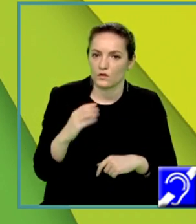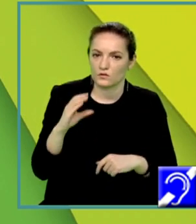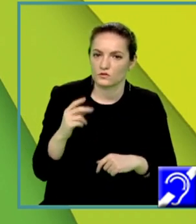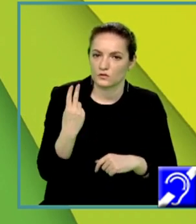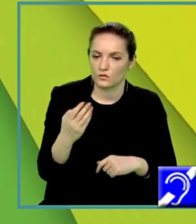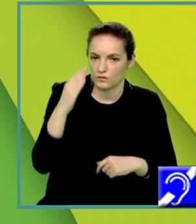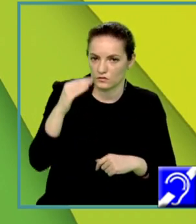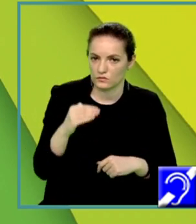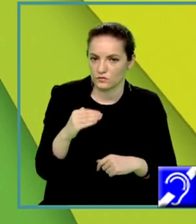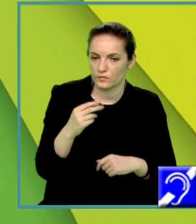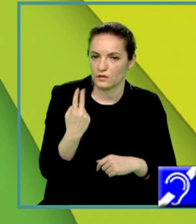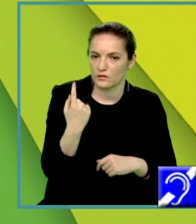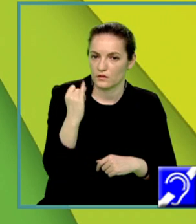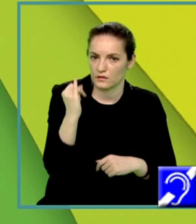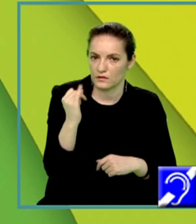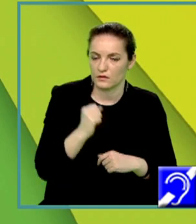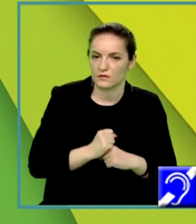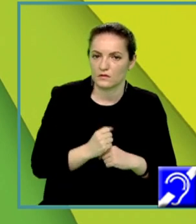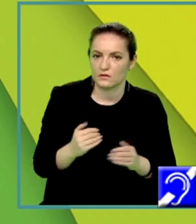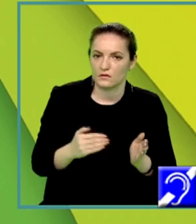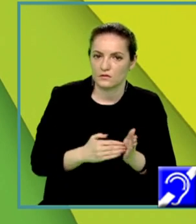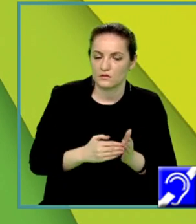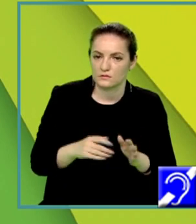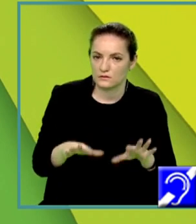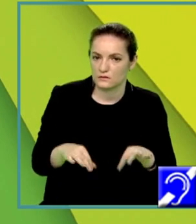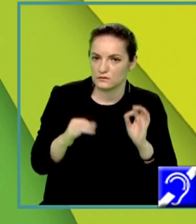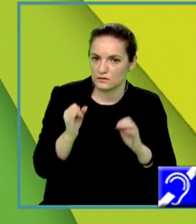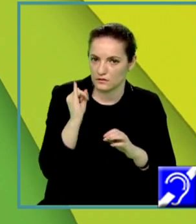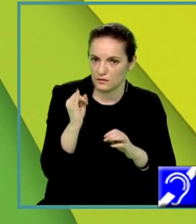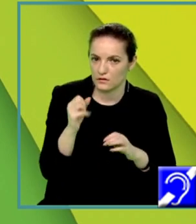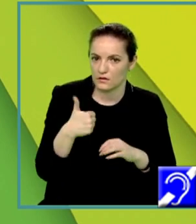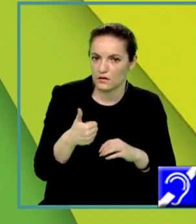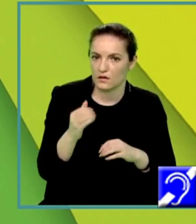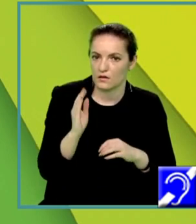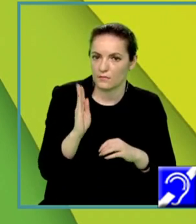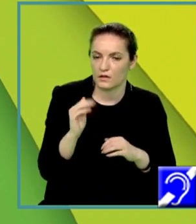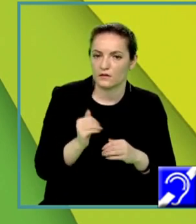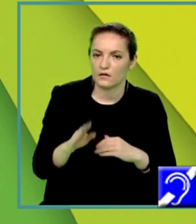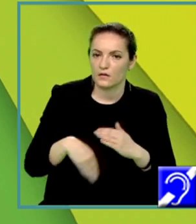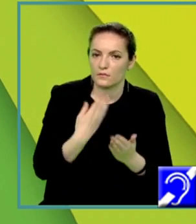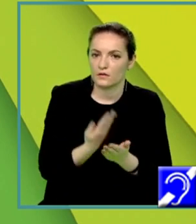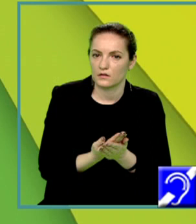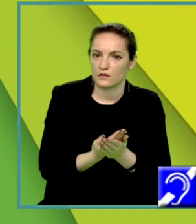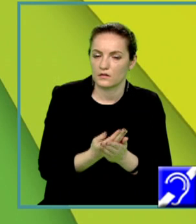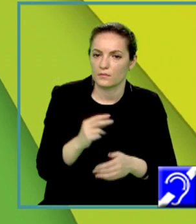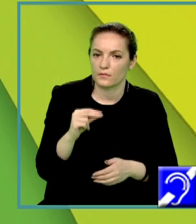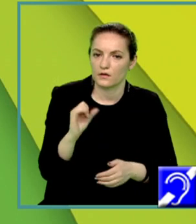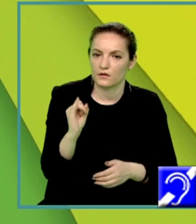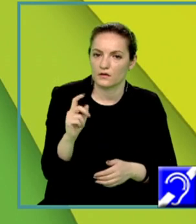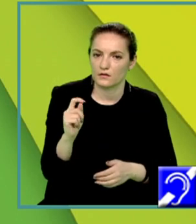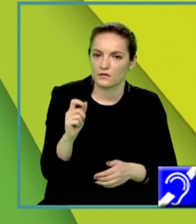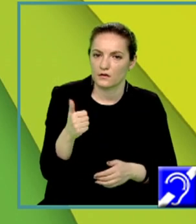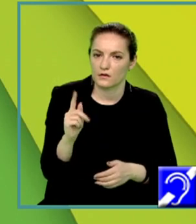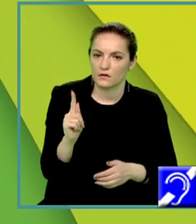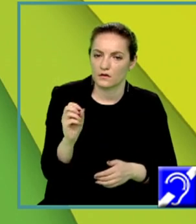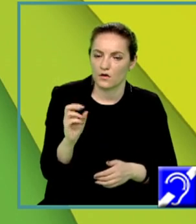supra ipotenuză, deci ne va trebui ipotenuza AB. Vom aplica teorema lui Pitagora în